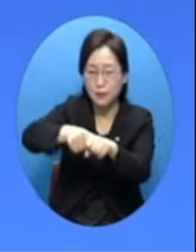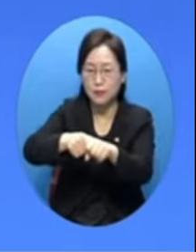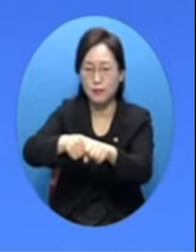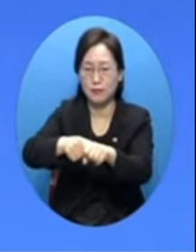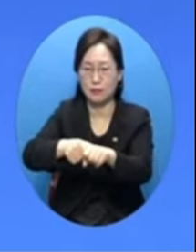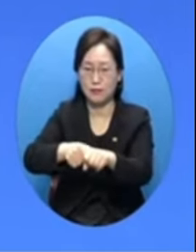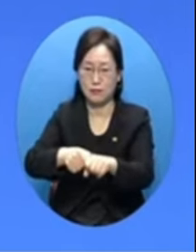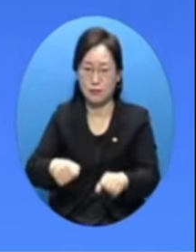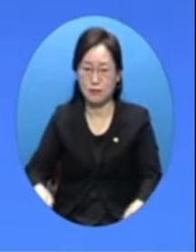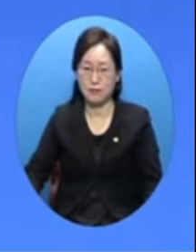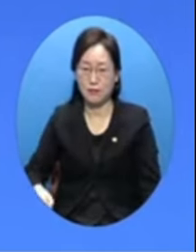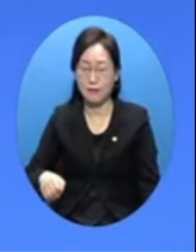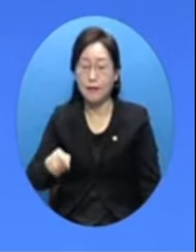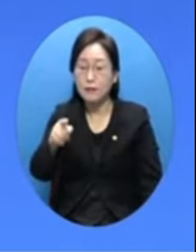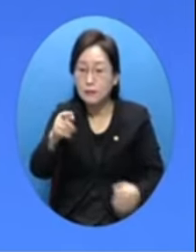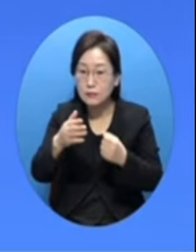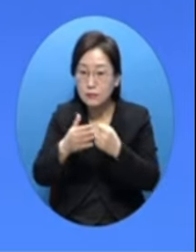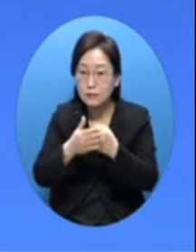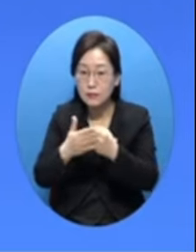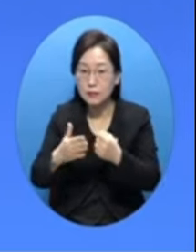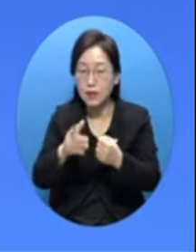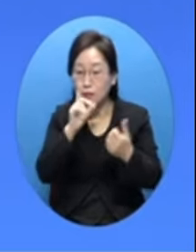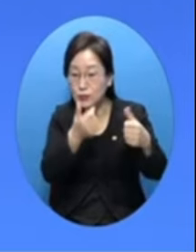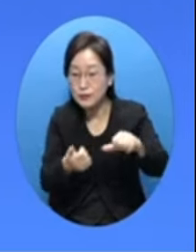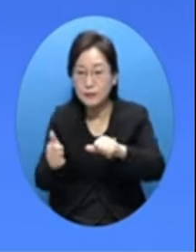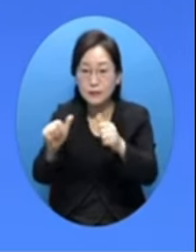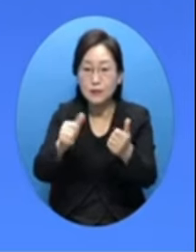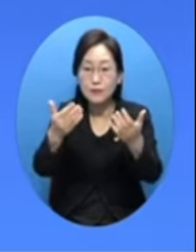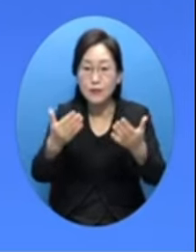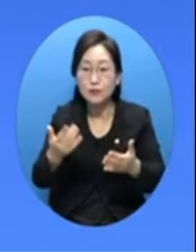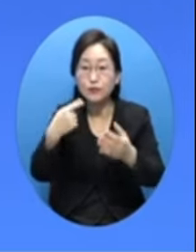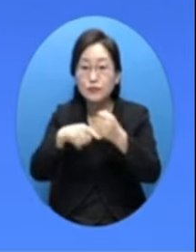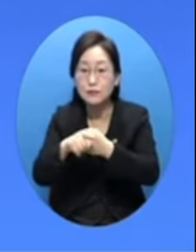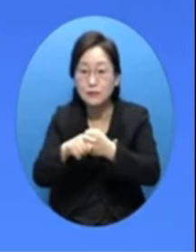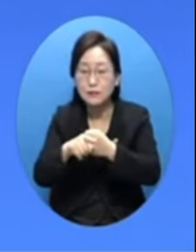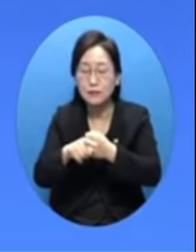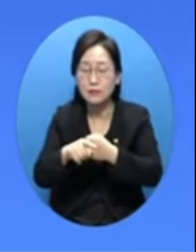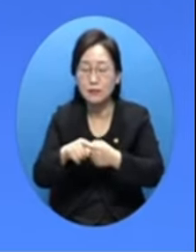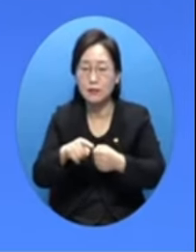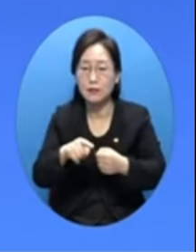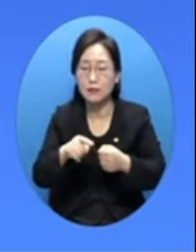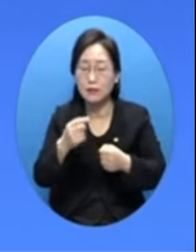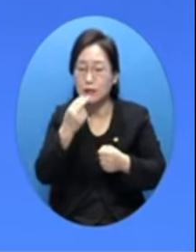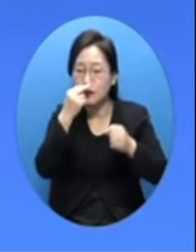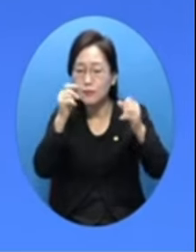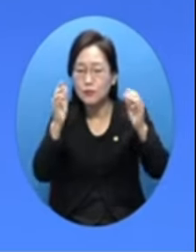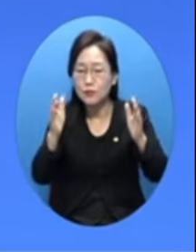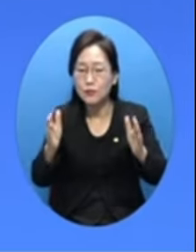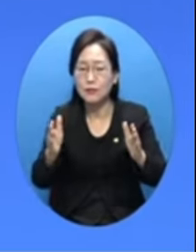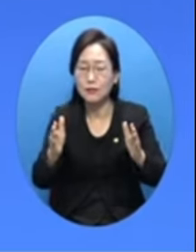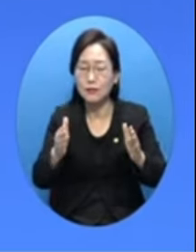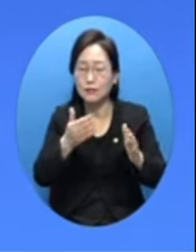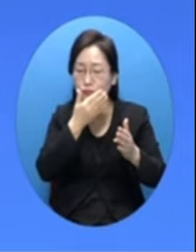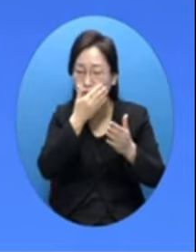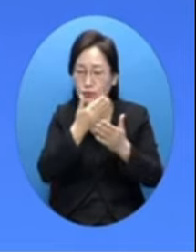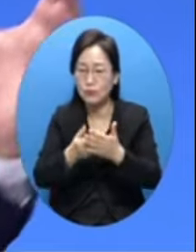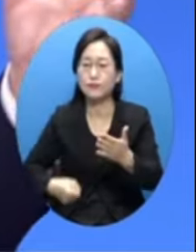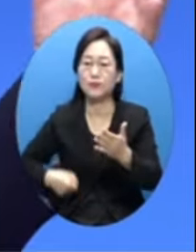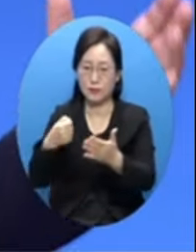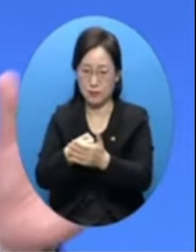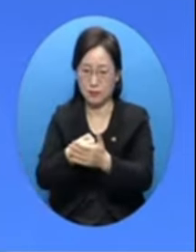했습니다 그렇기 때문에 침례를 받는 것은 그의 삶에서 매우 중요한 결단이었습니다